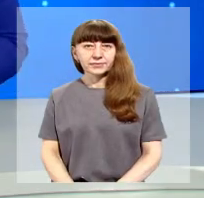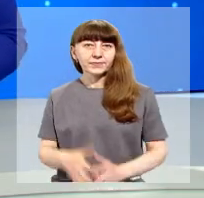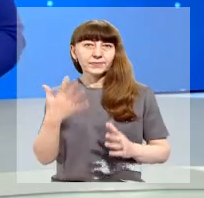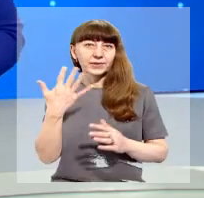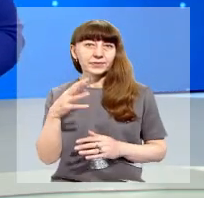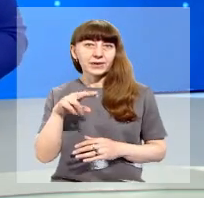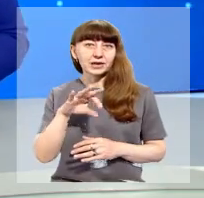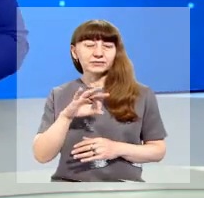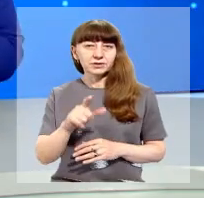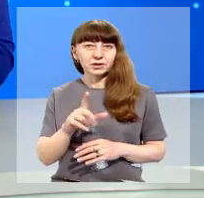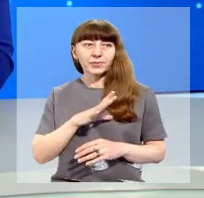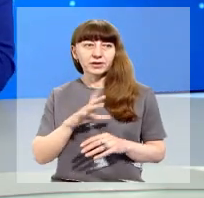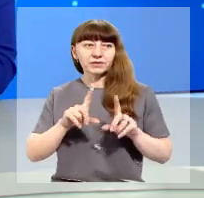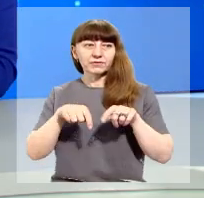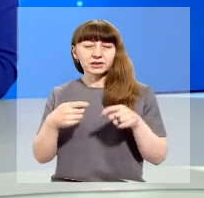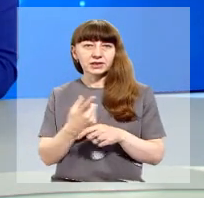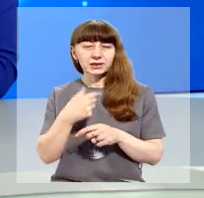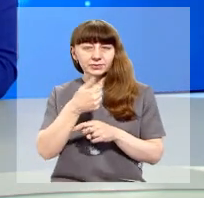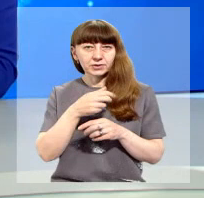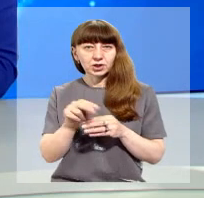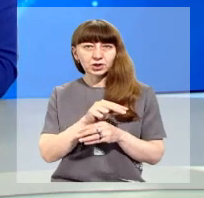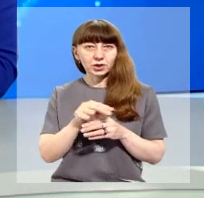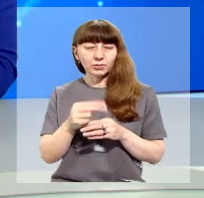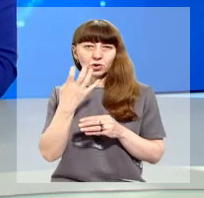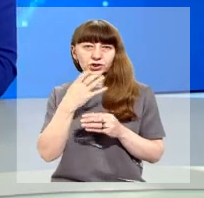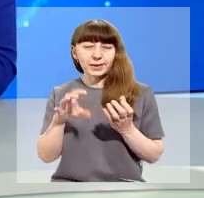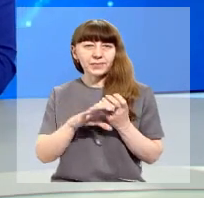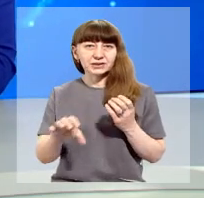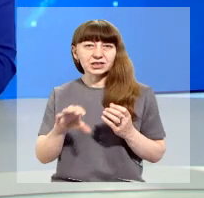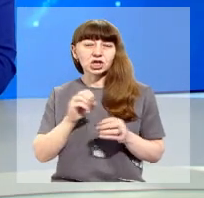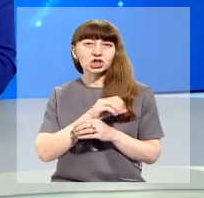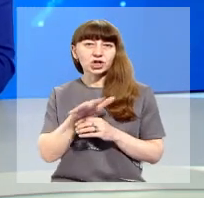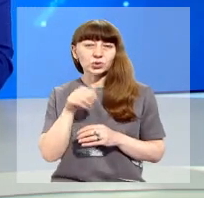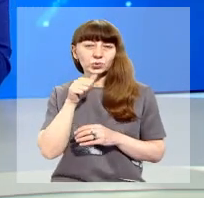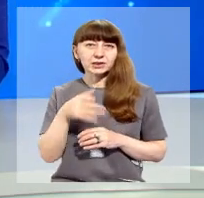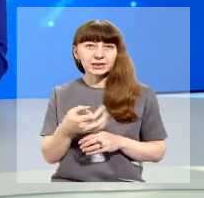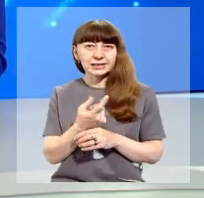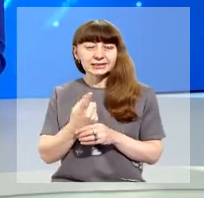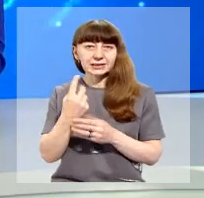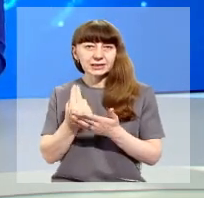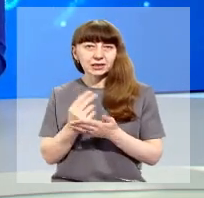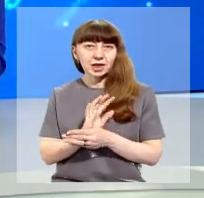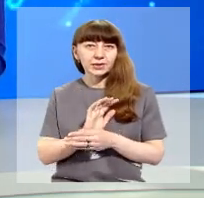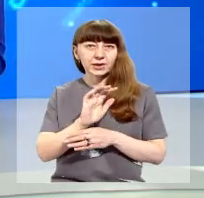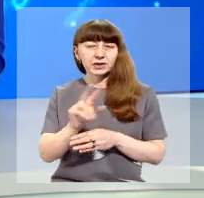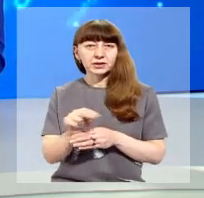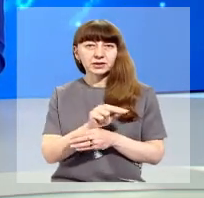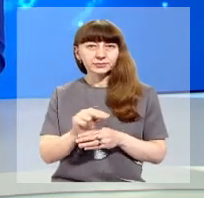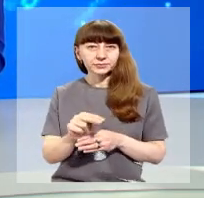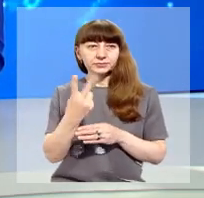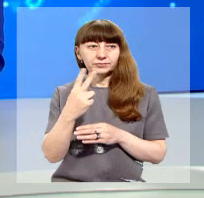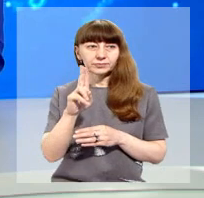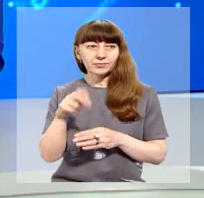Почти 5 миллиардов тенге выделили в этом году на ремонт системы теплоснабжения Кустаная. Эти средства направят на реконструкцию более